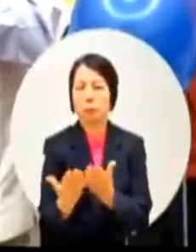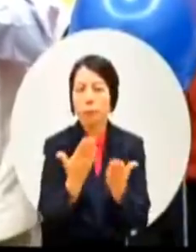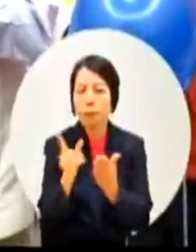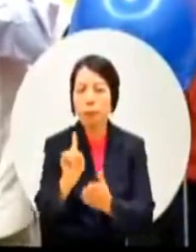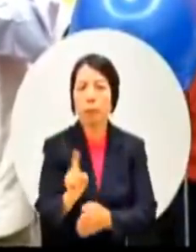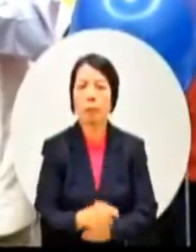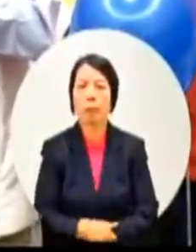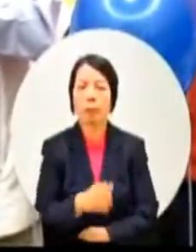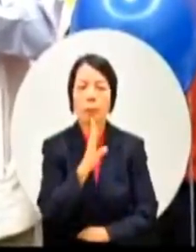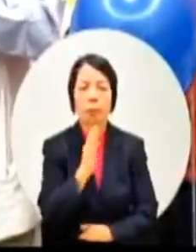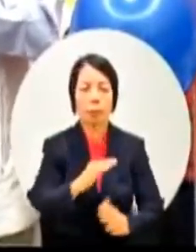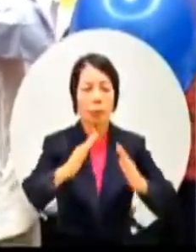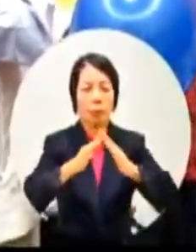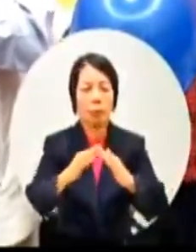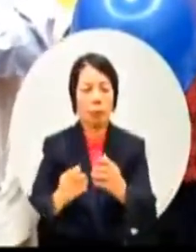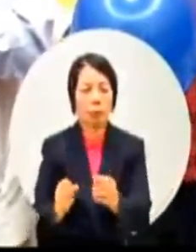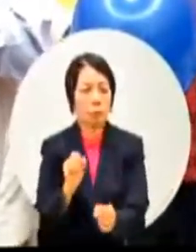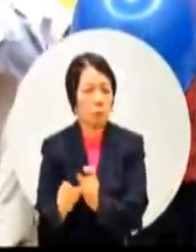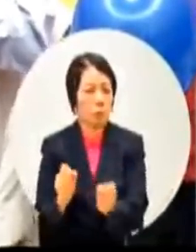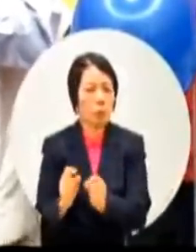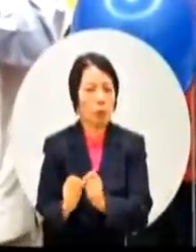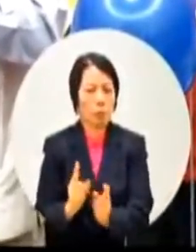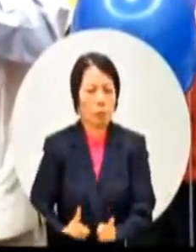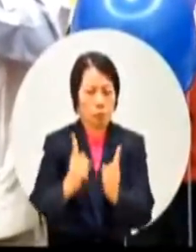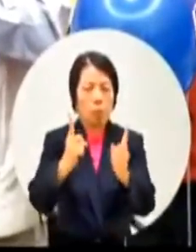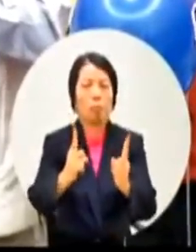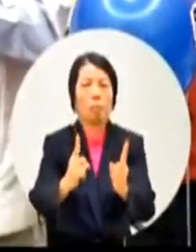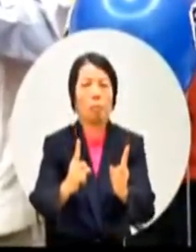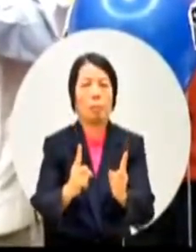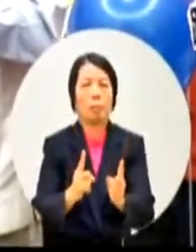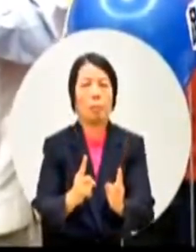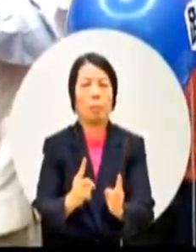因。好、哦，市长，你要不要再回应一下？